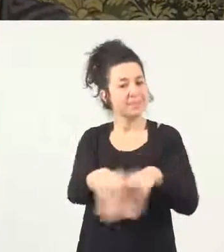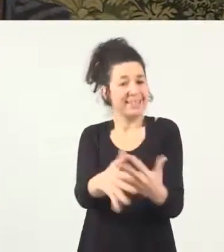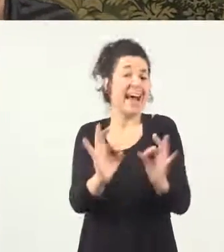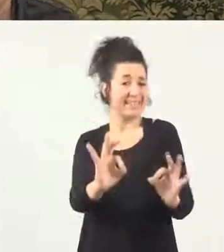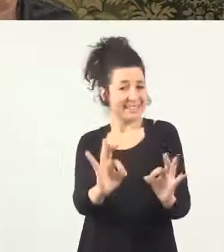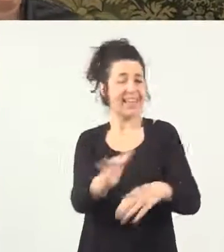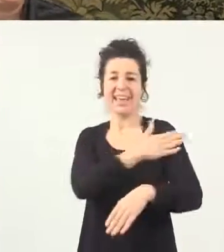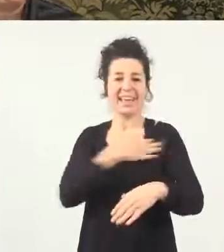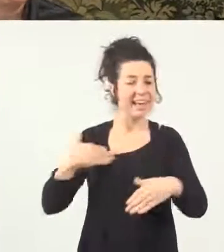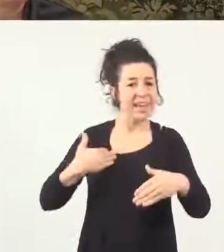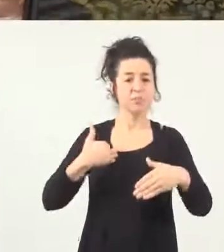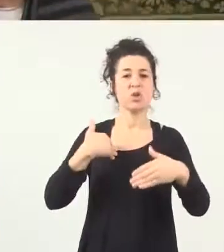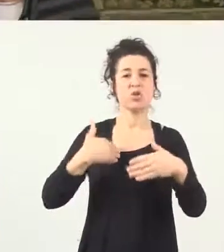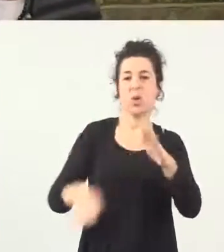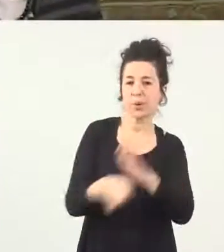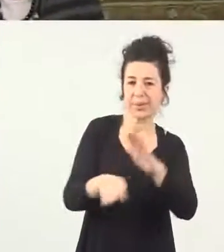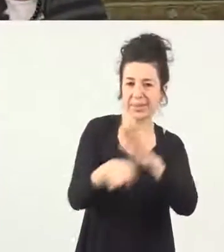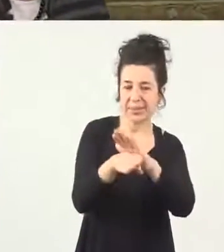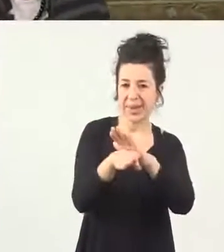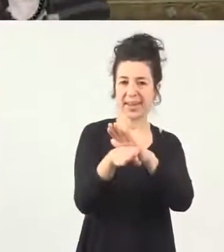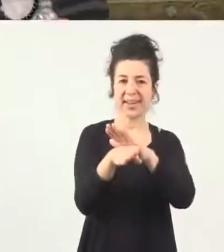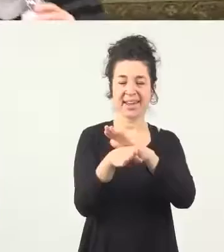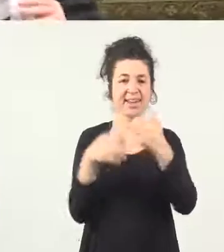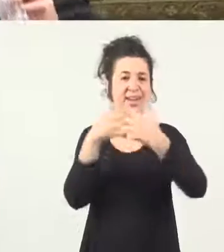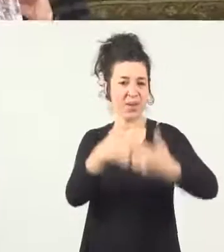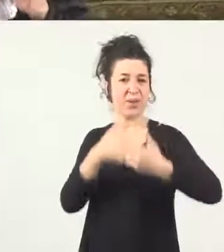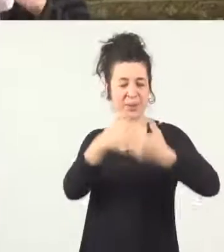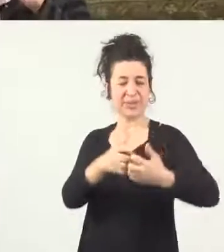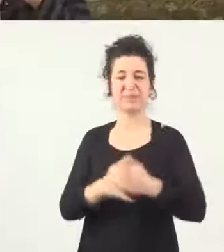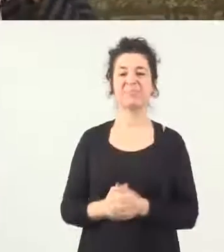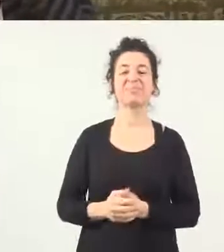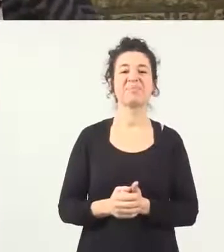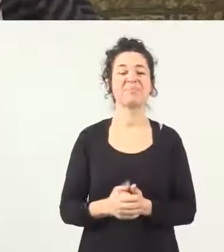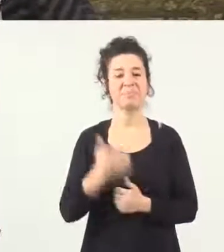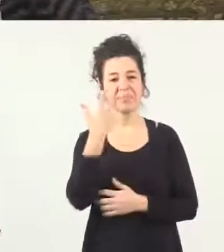hori ez asmoa dugula jarraitzeko eta egoteko borrokatzen, ez?